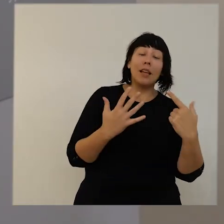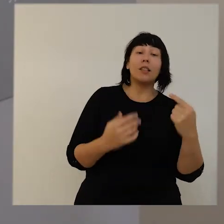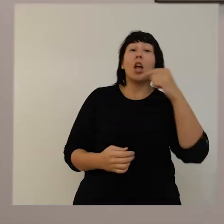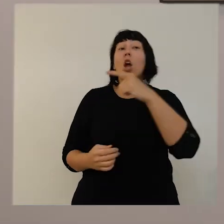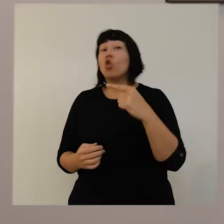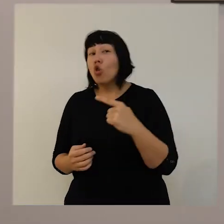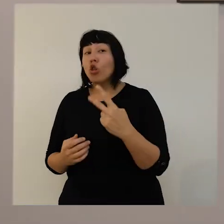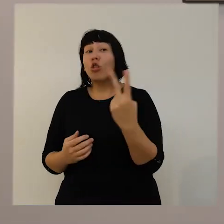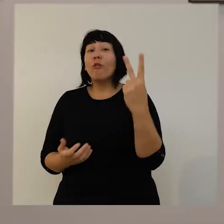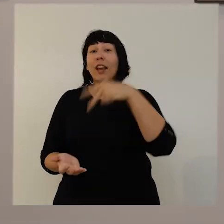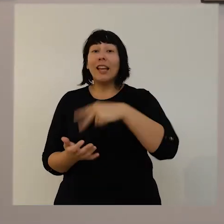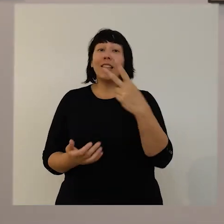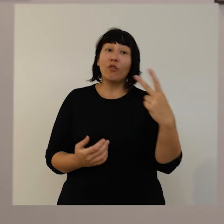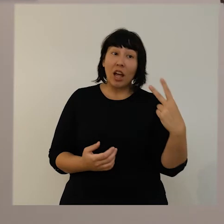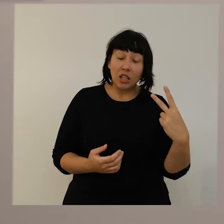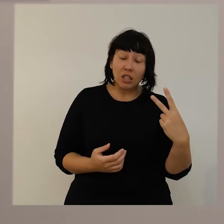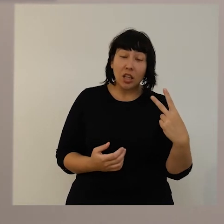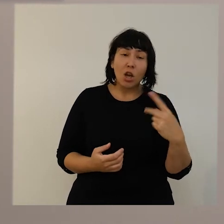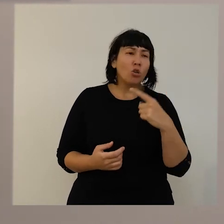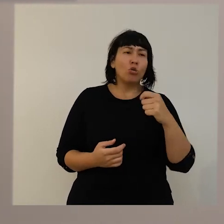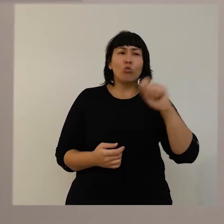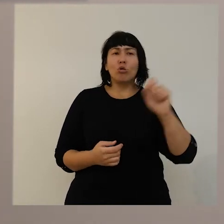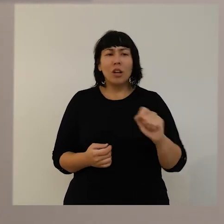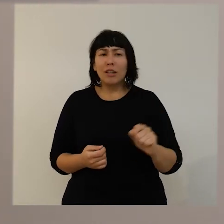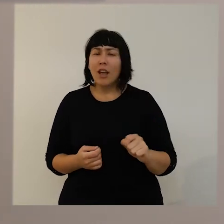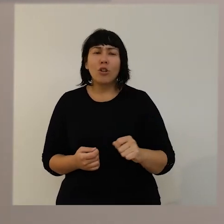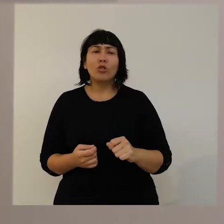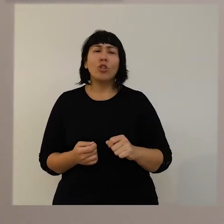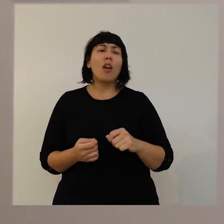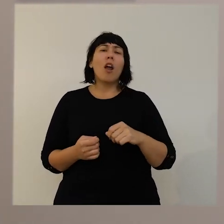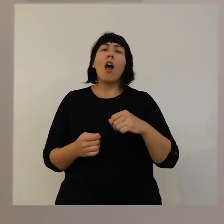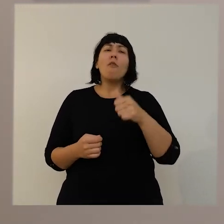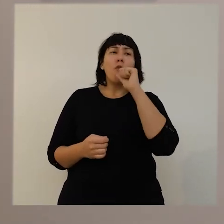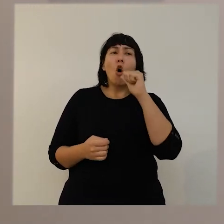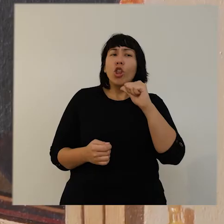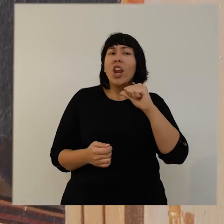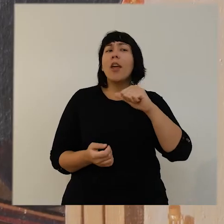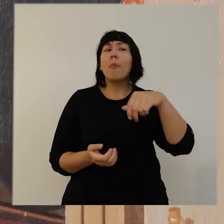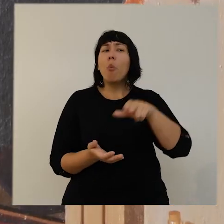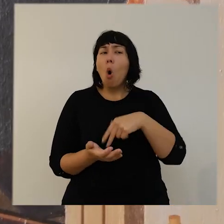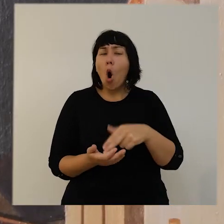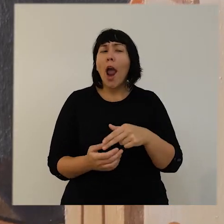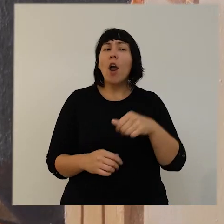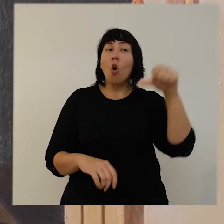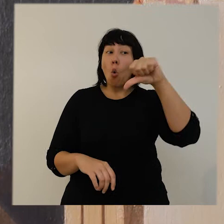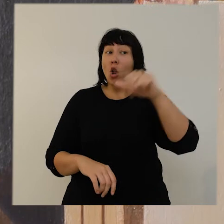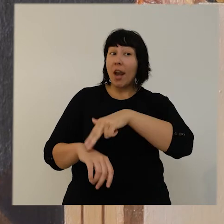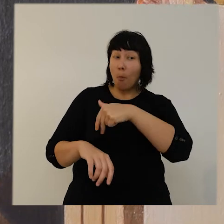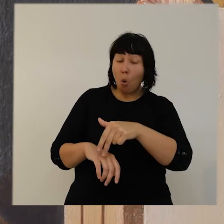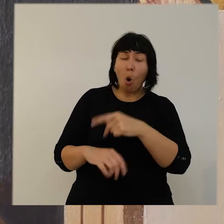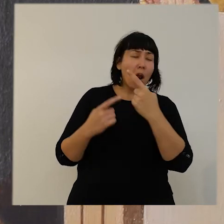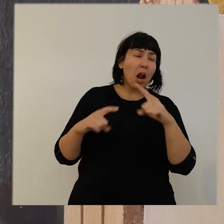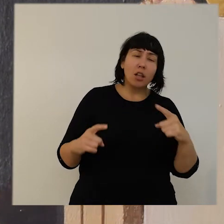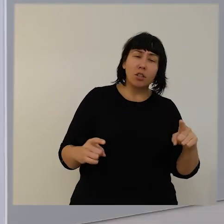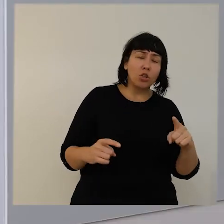godine. Reč je o crtežima, pastelima, akvarelima, uljima na platnu. Veliki broj izloženih dela po prvi